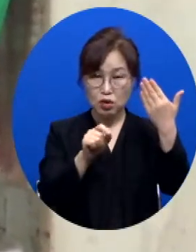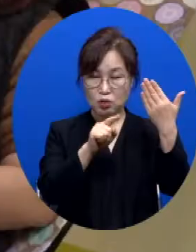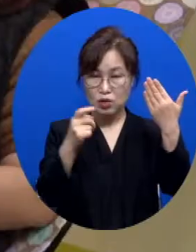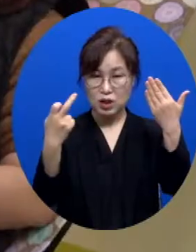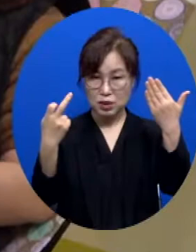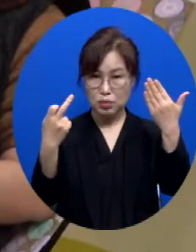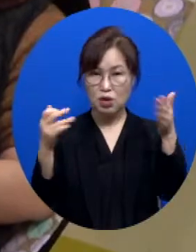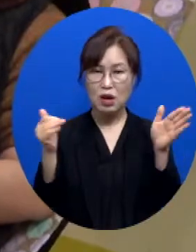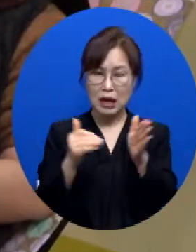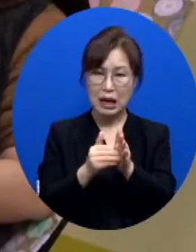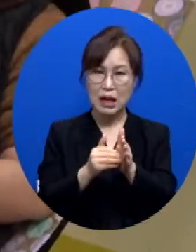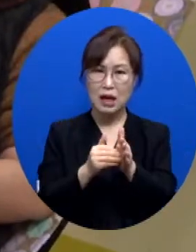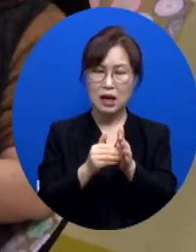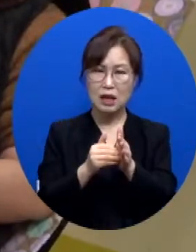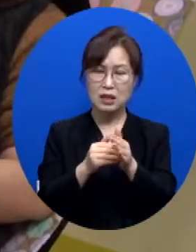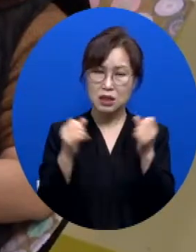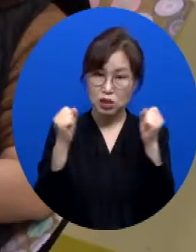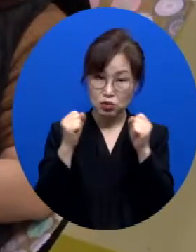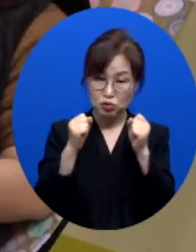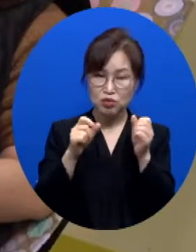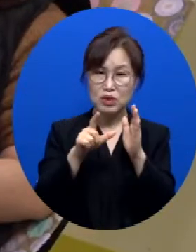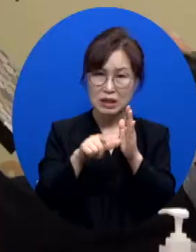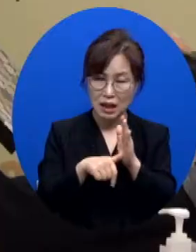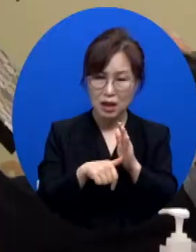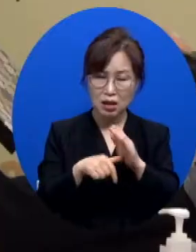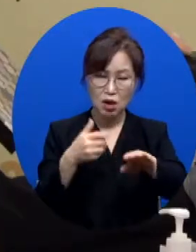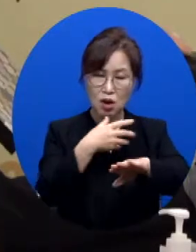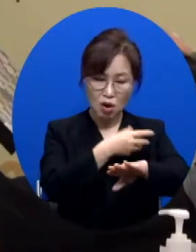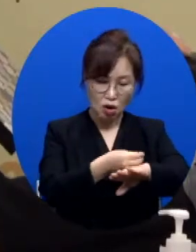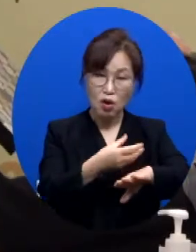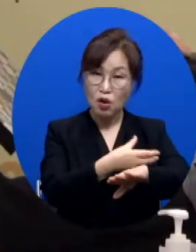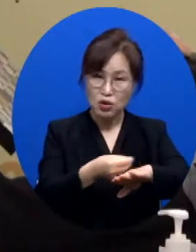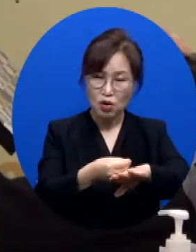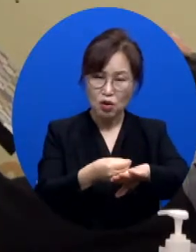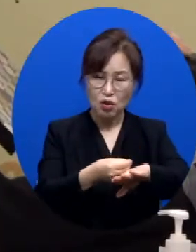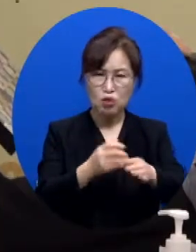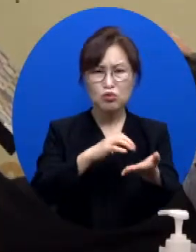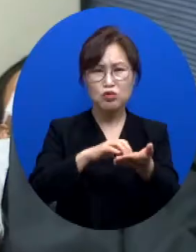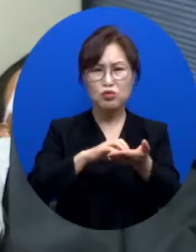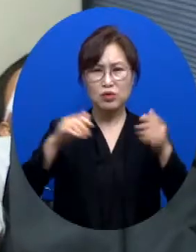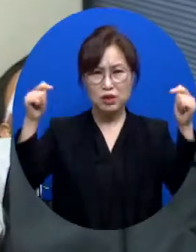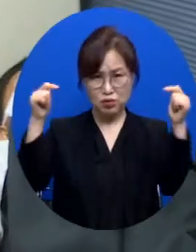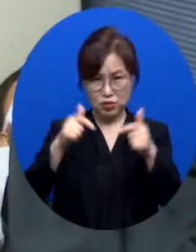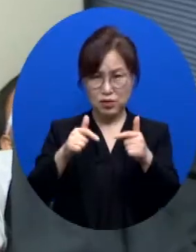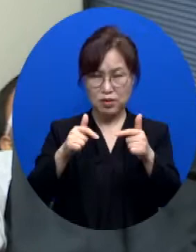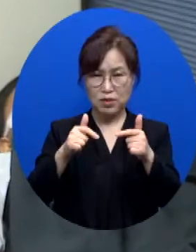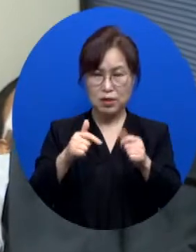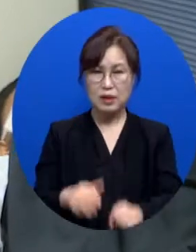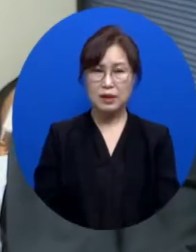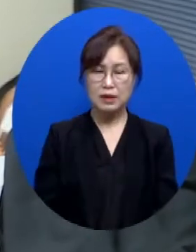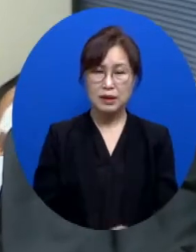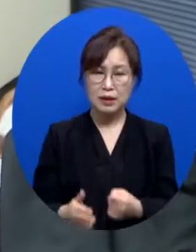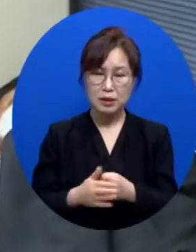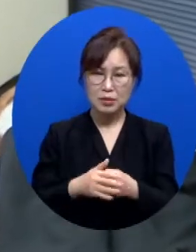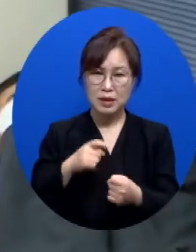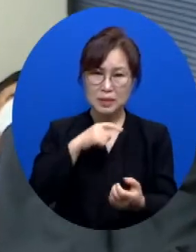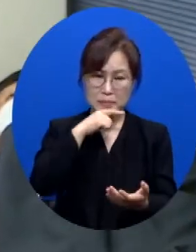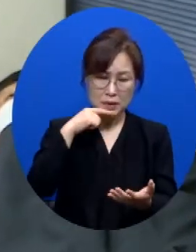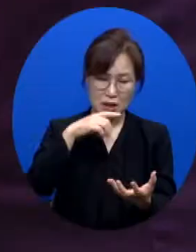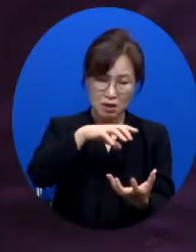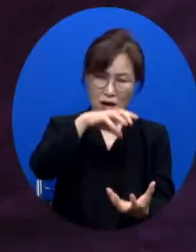보면 추석 연휴와 동절기 등으로 단체 헌혈이 대체로 감소하는 경향을 보여 연말까지 혈액 부족